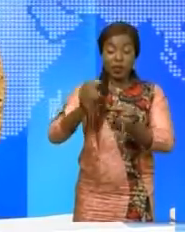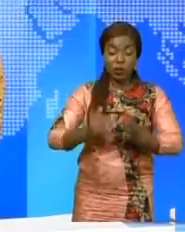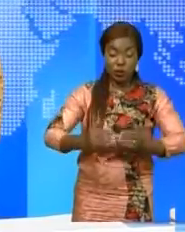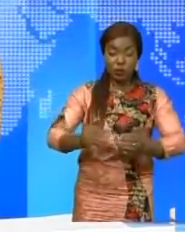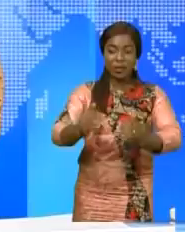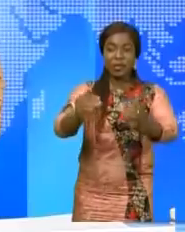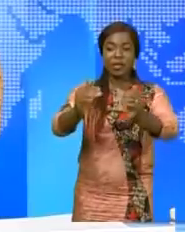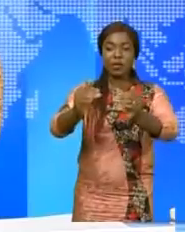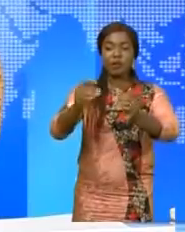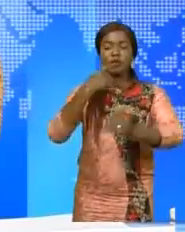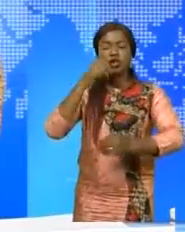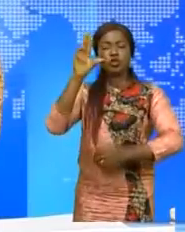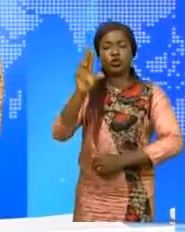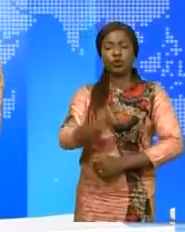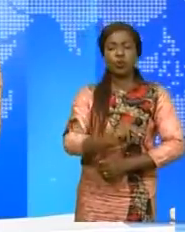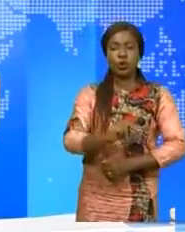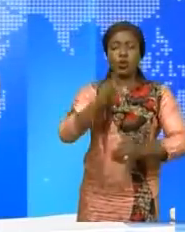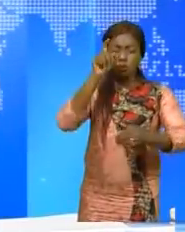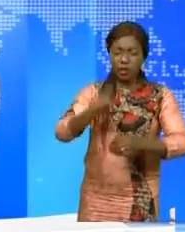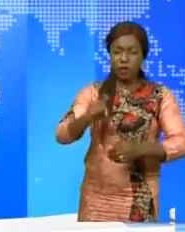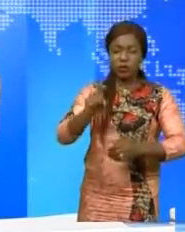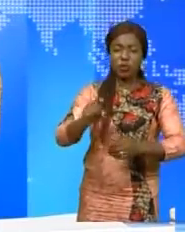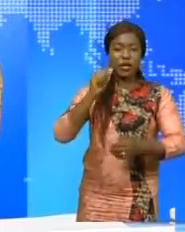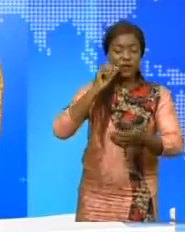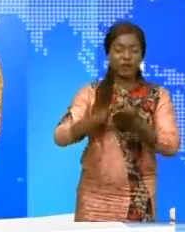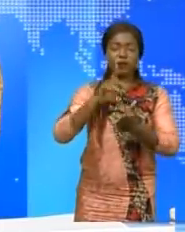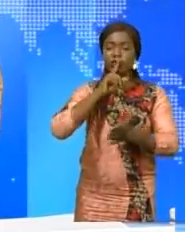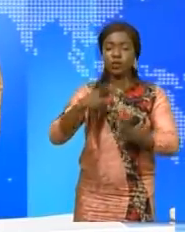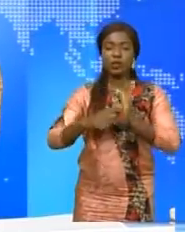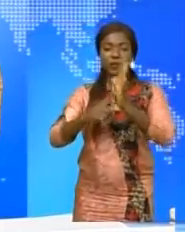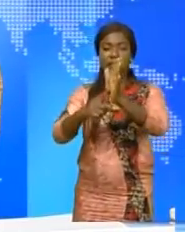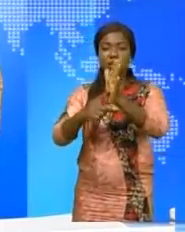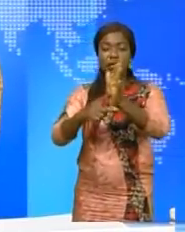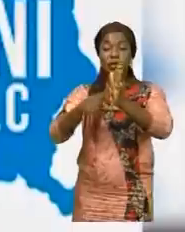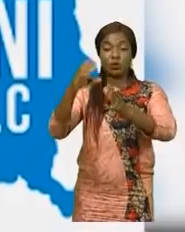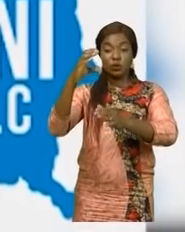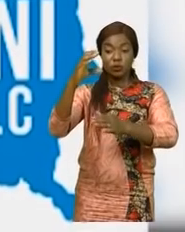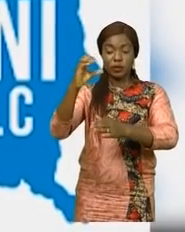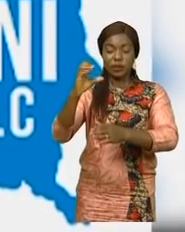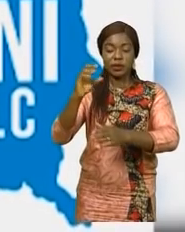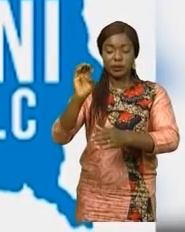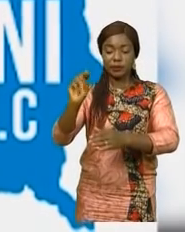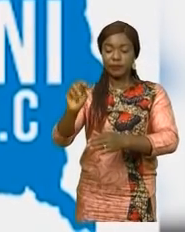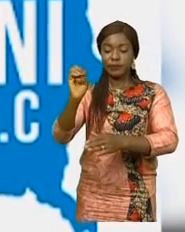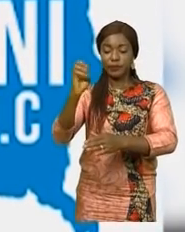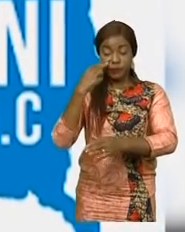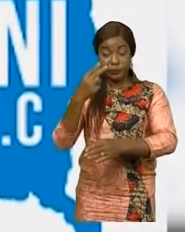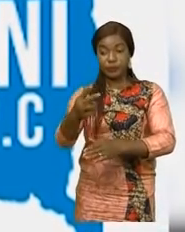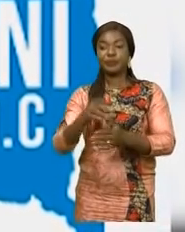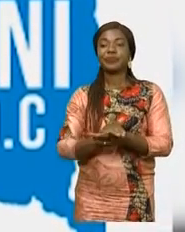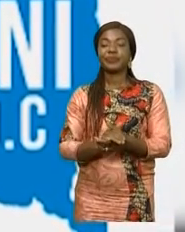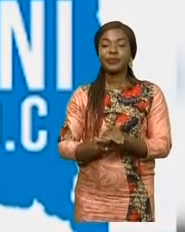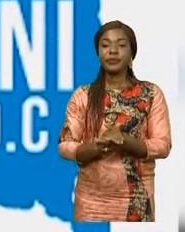pour revendiquer le quota des femmes à la présentation de la ceni rodez panne à la présidence de la commission